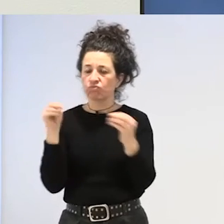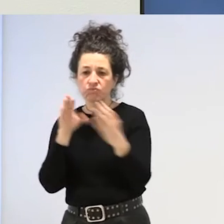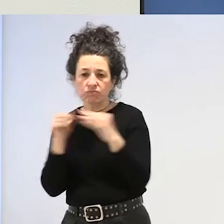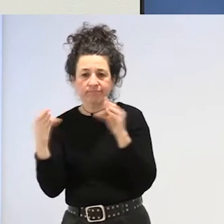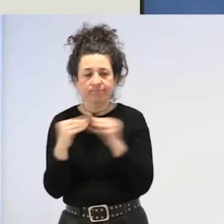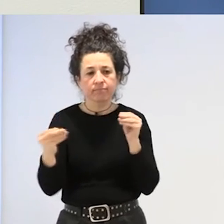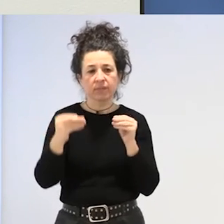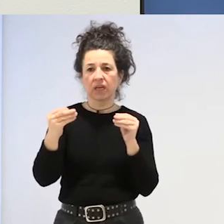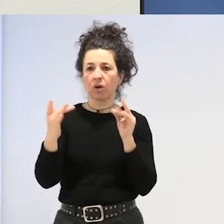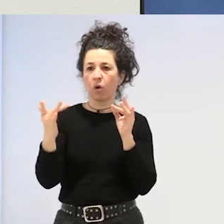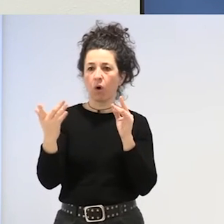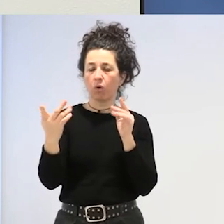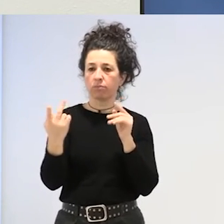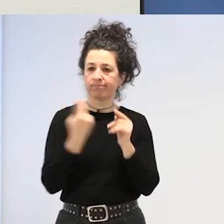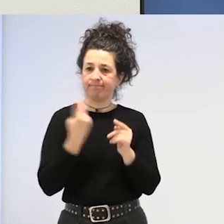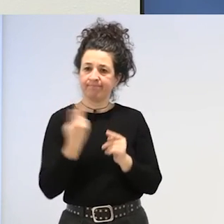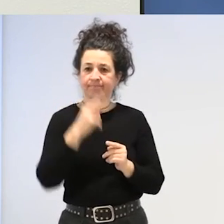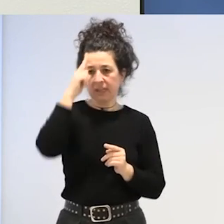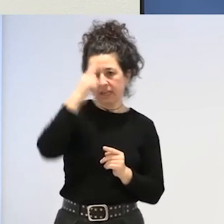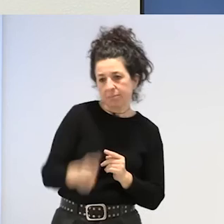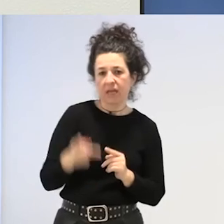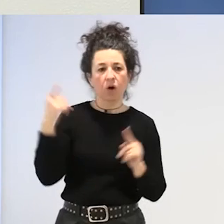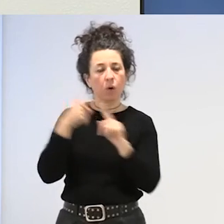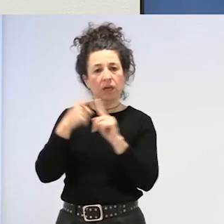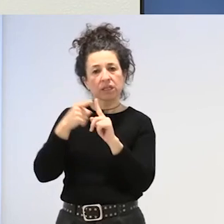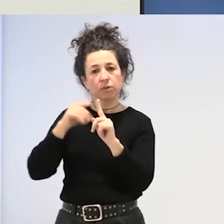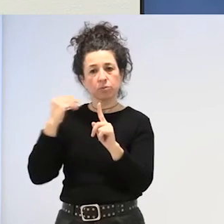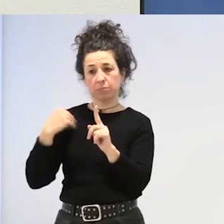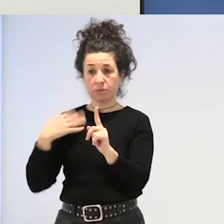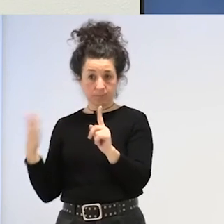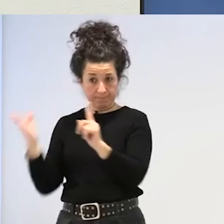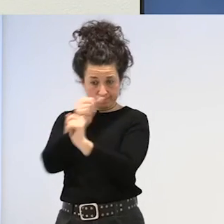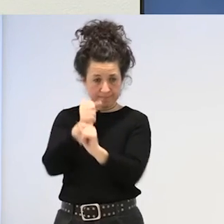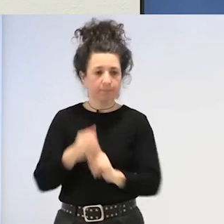errespetatzeko helburuak lortzeko, ez? Bai.